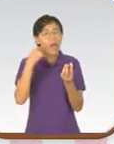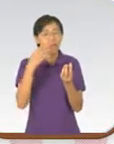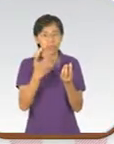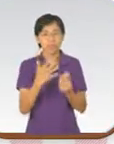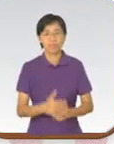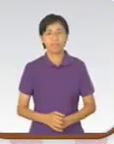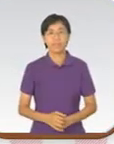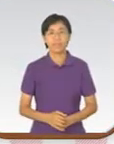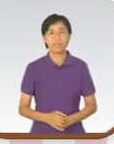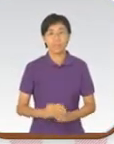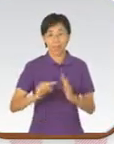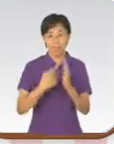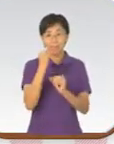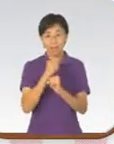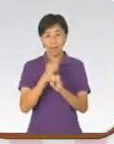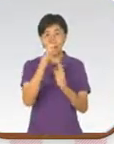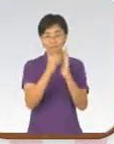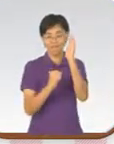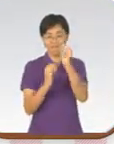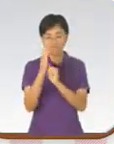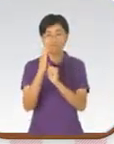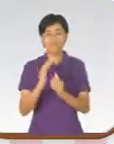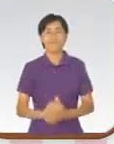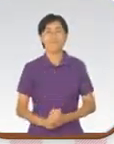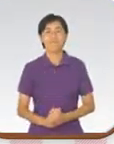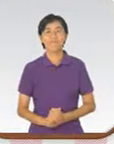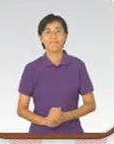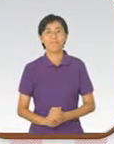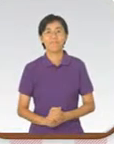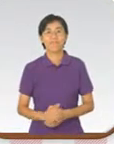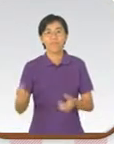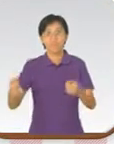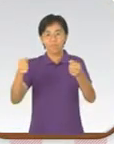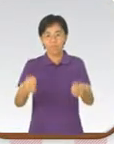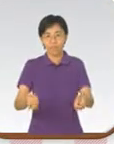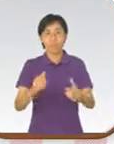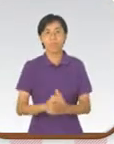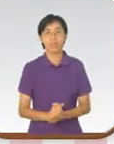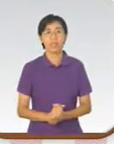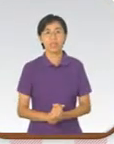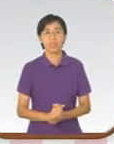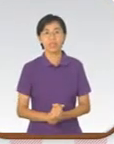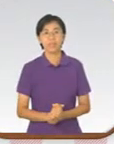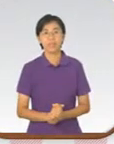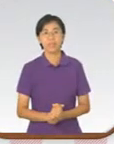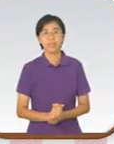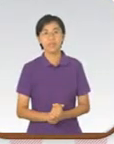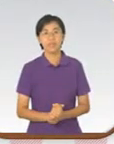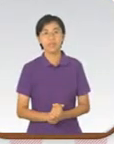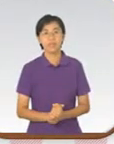ลงมือเลย พร้อมแล้ว นะคะก็รอบๆก่อนแล้วเดี๋ยวเราโรยหน้าทีหลัง รอบๆนี่คือตั้งใช่ไหมครับ